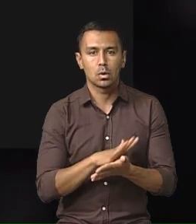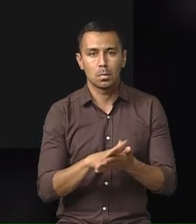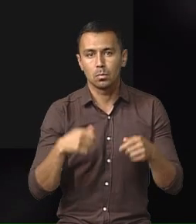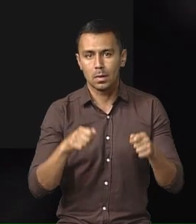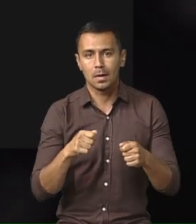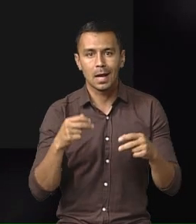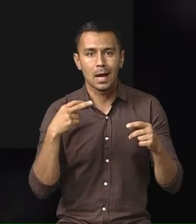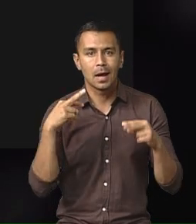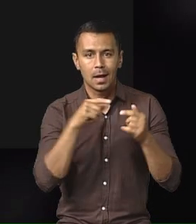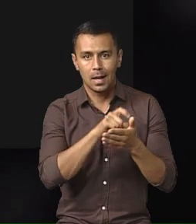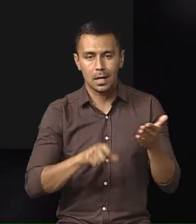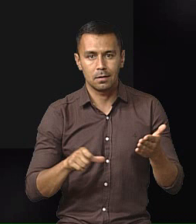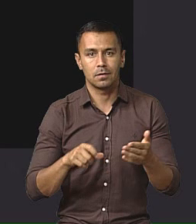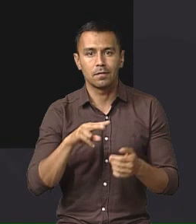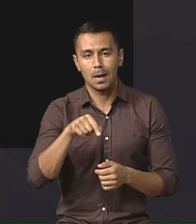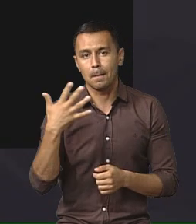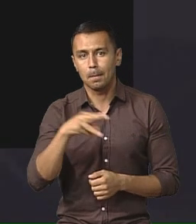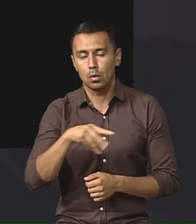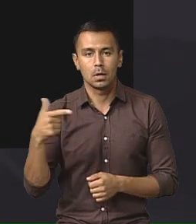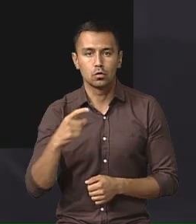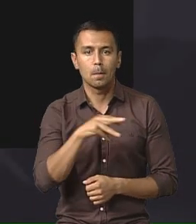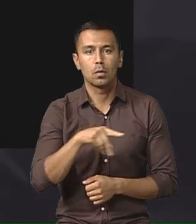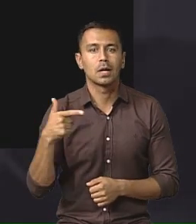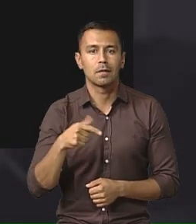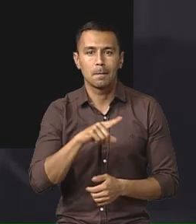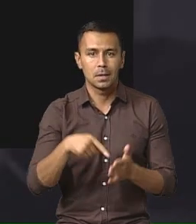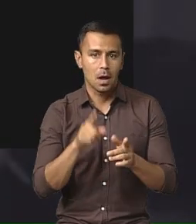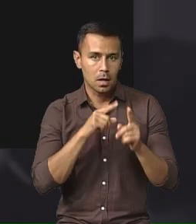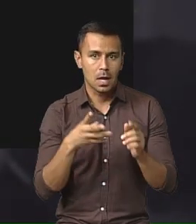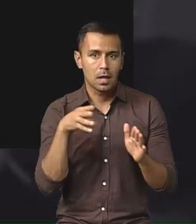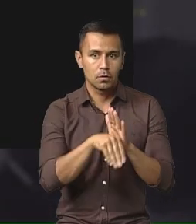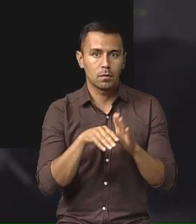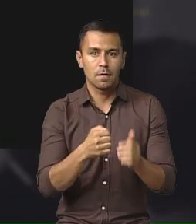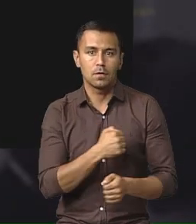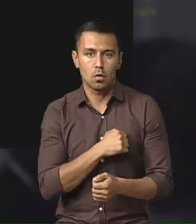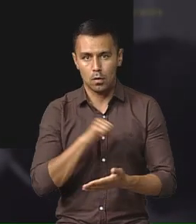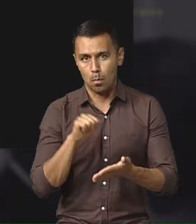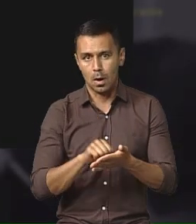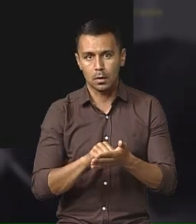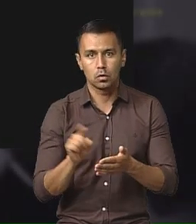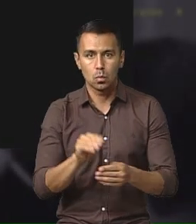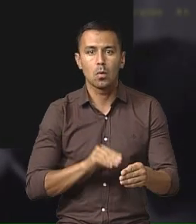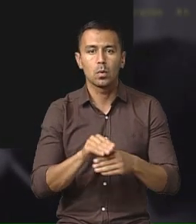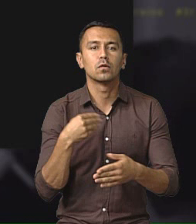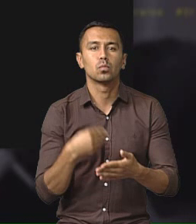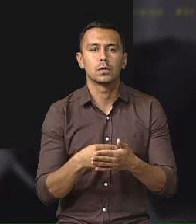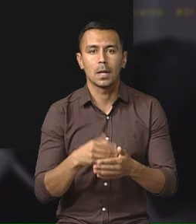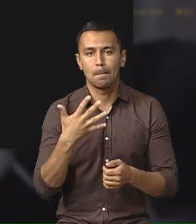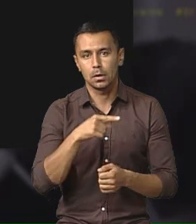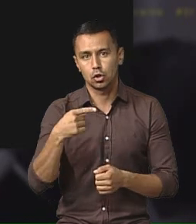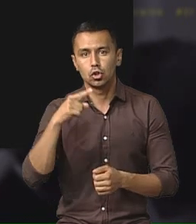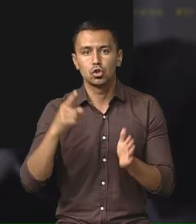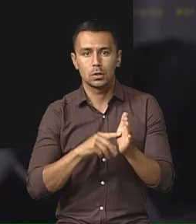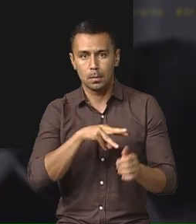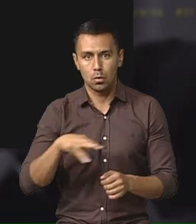за рецептами – 2,5 мільйони гривень. 100 мільйонів гривень міська рада інвестуватиме у військові облігації, що поповнить бюджет на 5-6